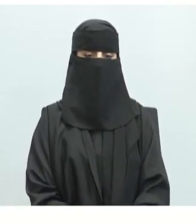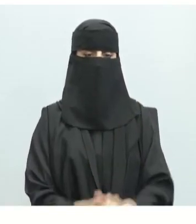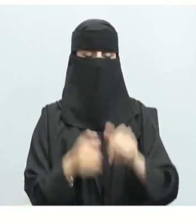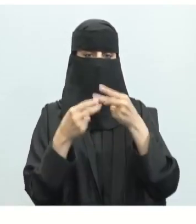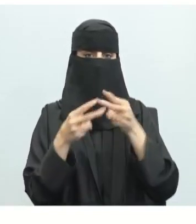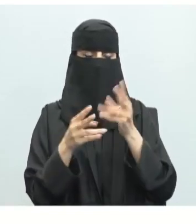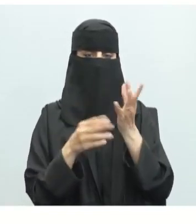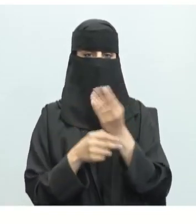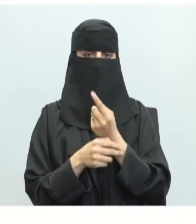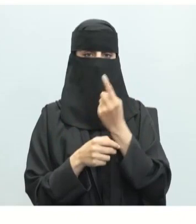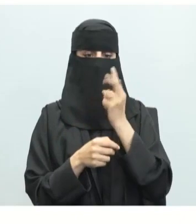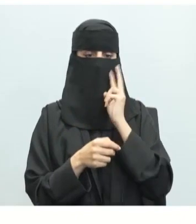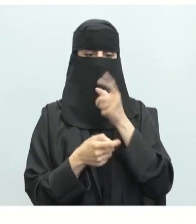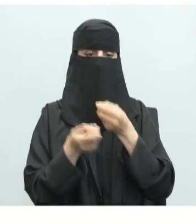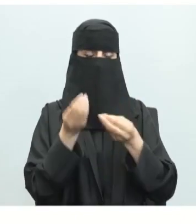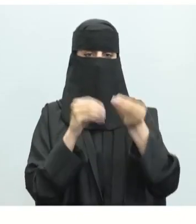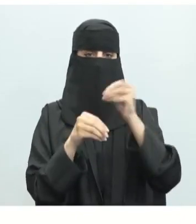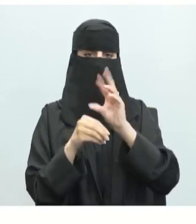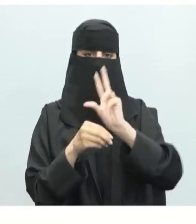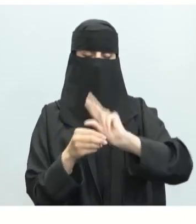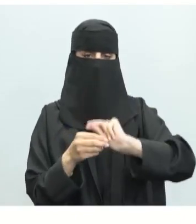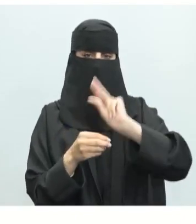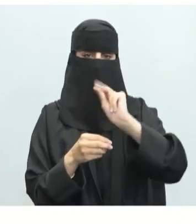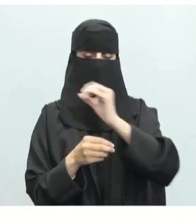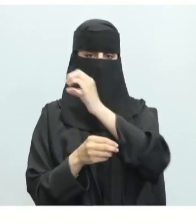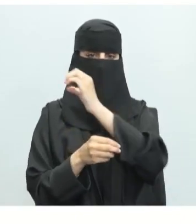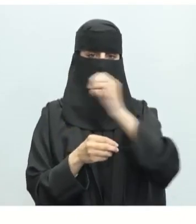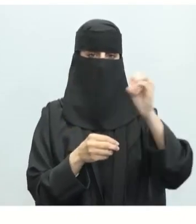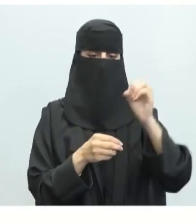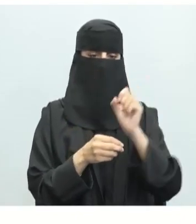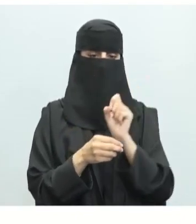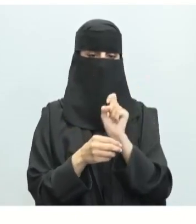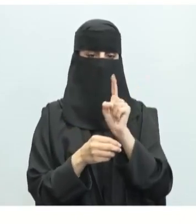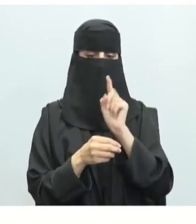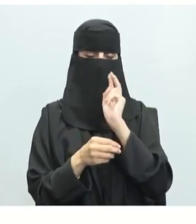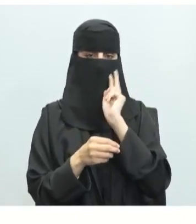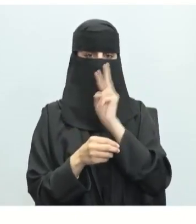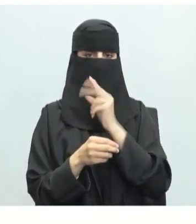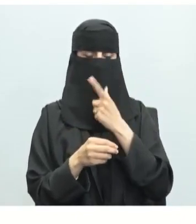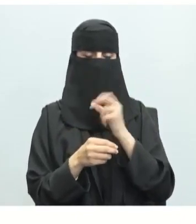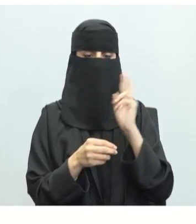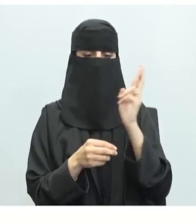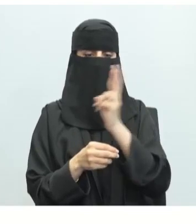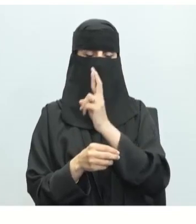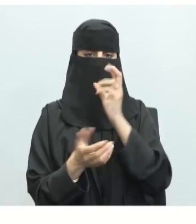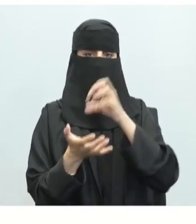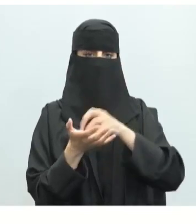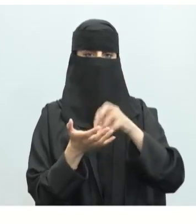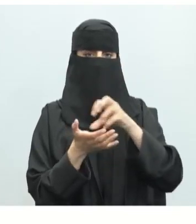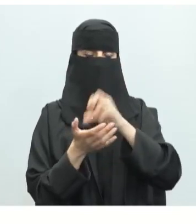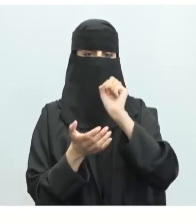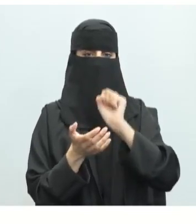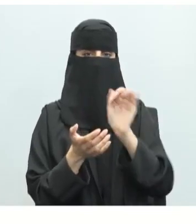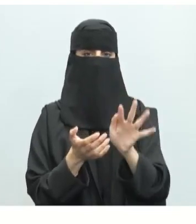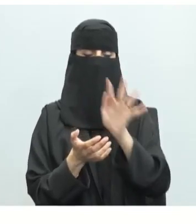نبدأ ونقول أصوغ على غرار النموذج المعطى زرت مدن المنطقة